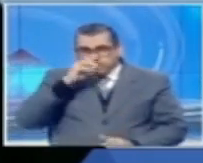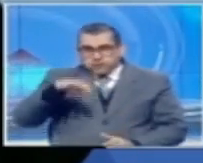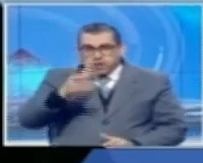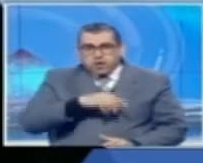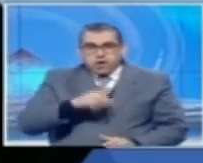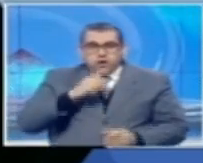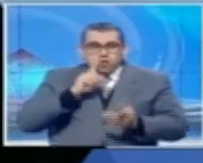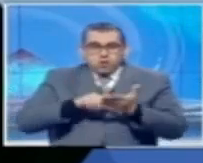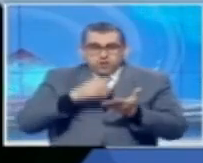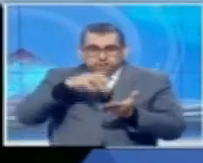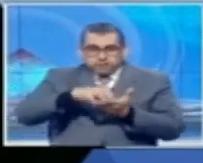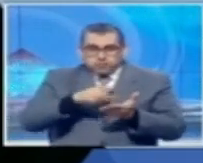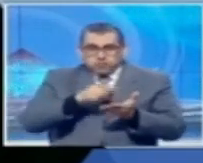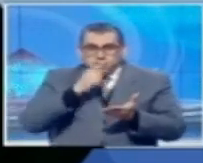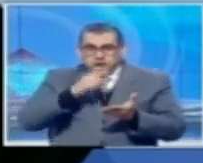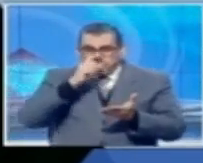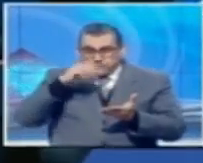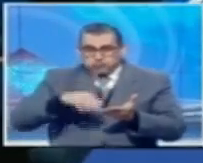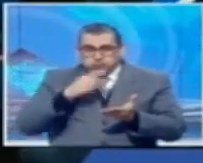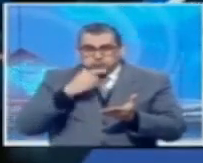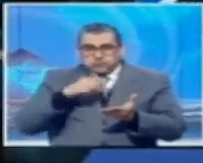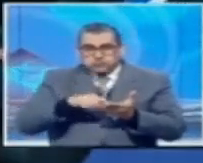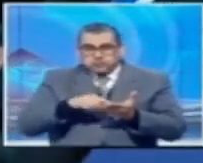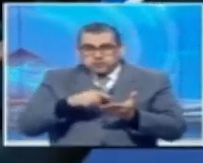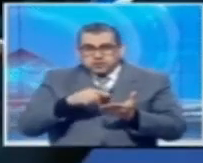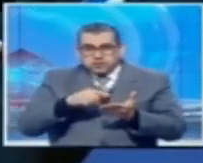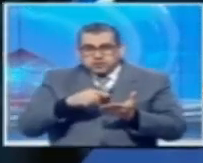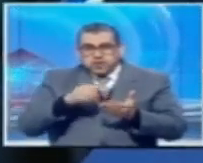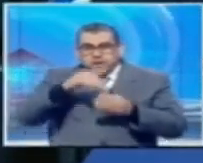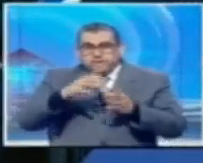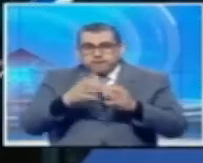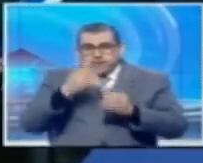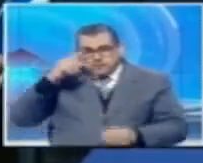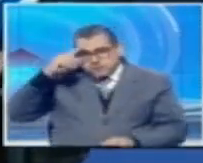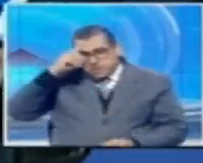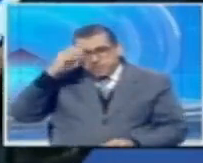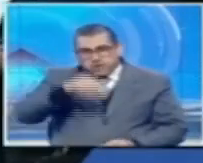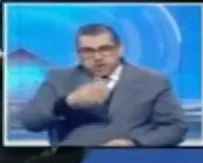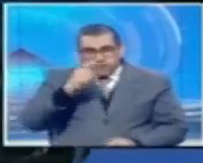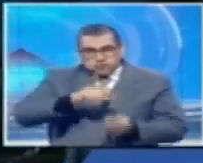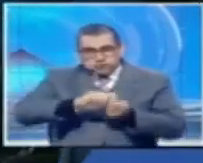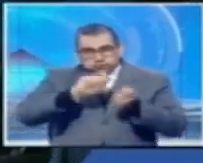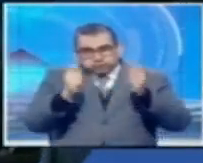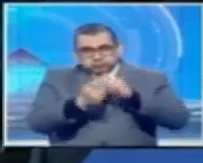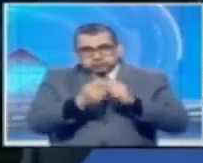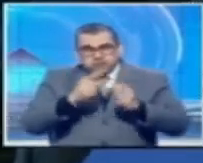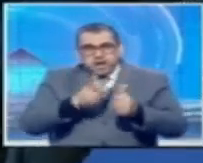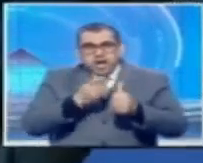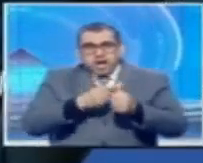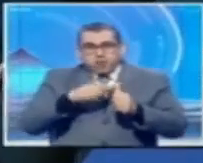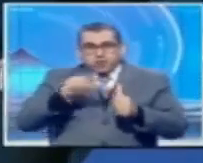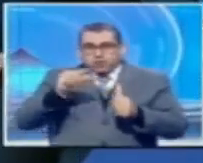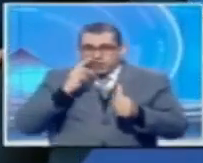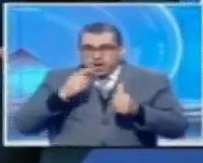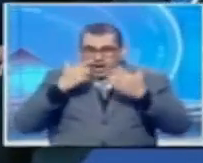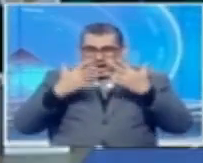دومة كانت من ضمن القرى اللي هي كانت بتعاني و تحولت الى اول قرية نموذجية لحياة